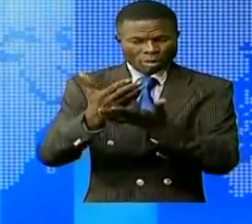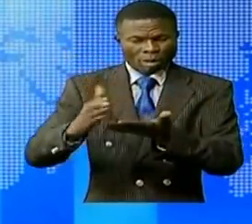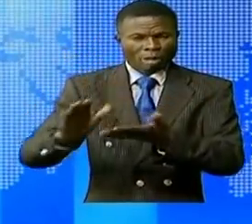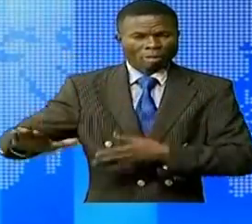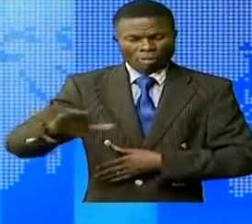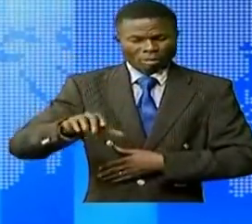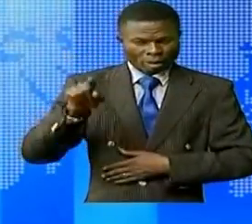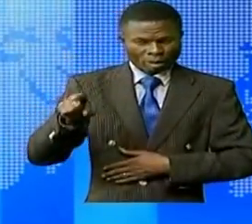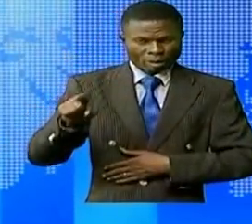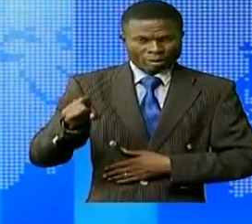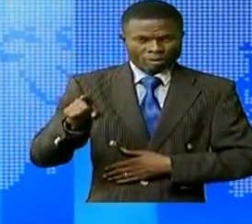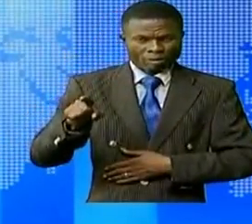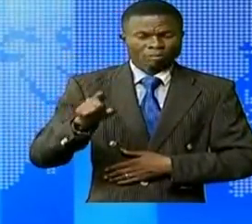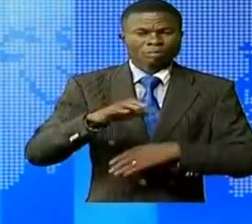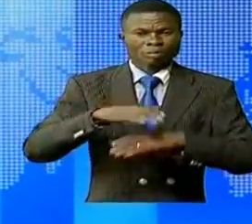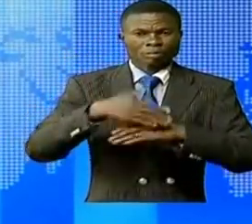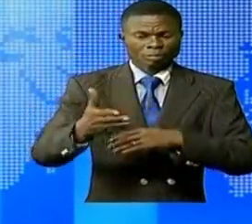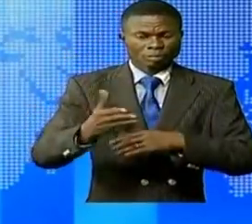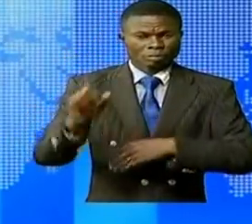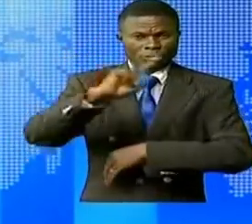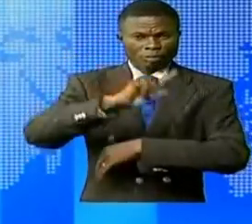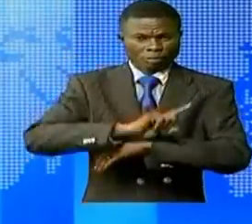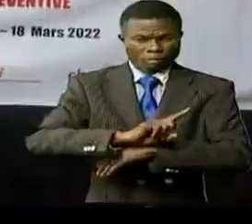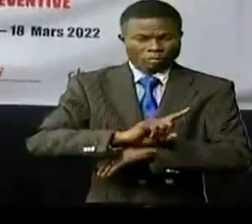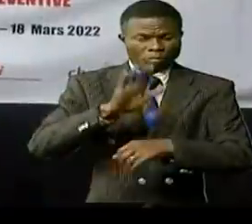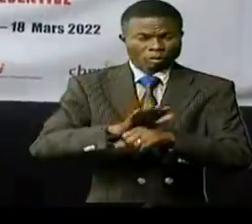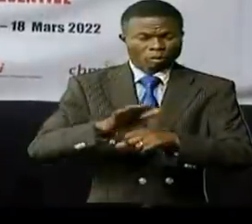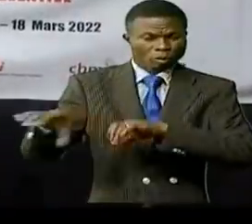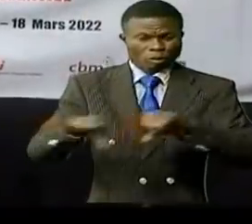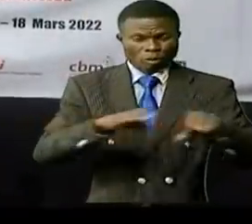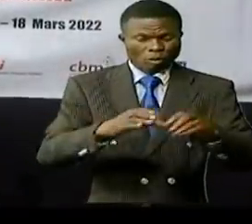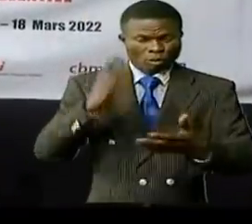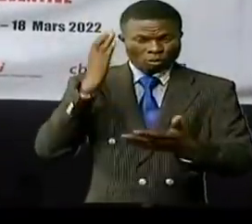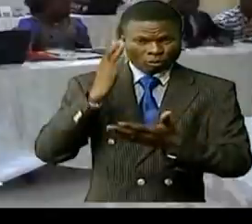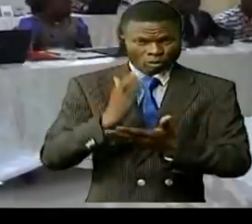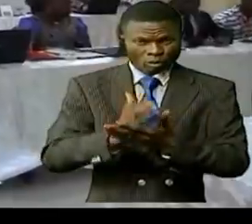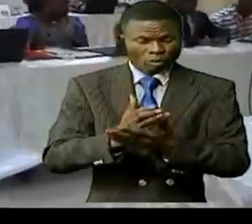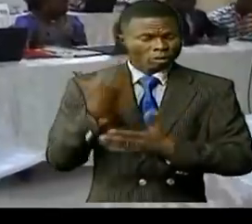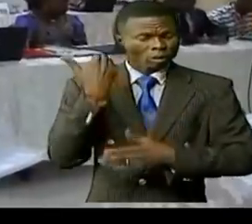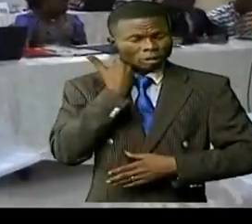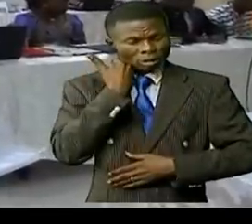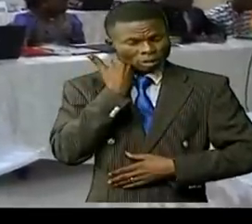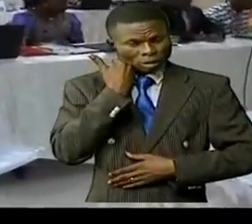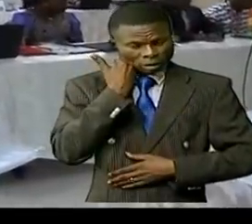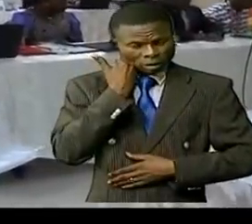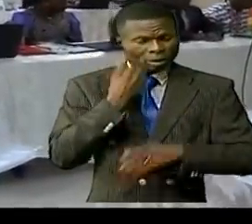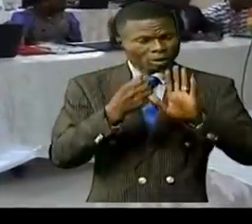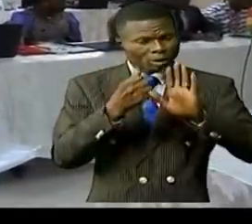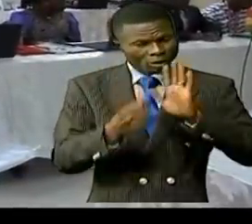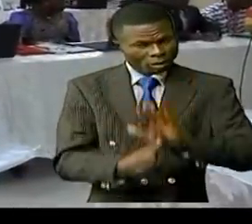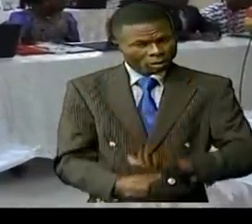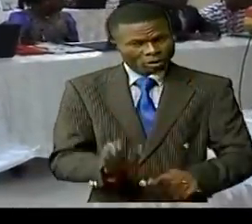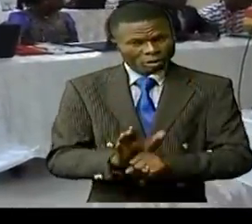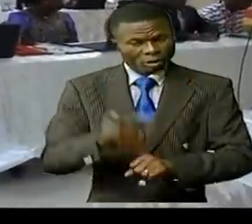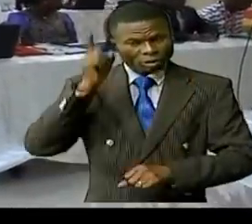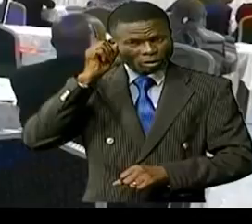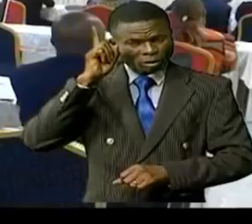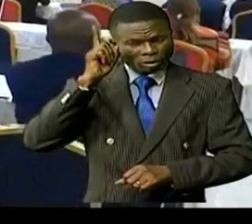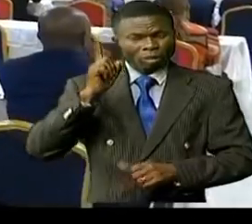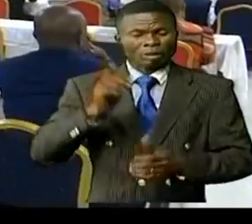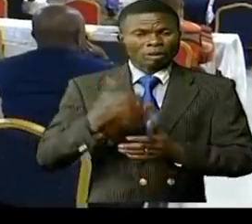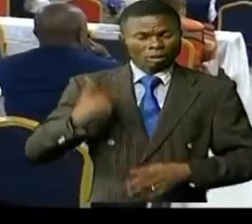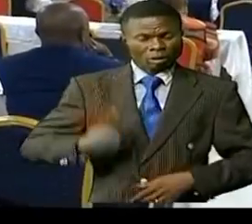du pays. Après une journée d'intense activité de lutte contre les maladies tropicales à négliger, à